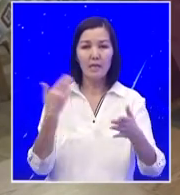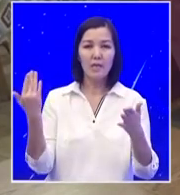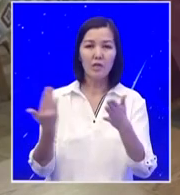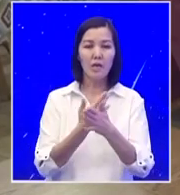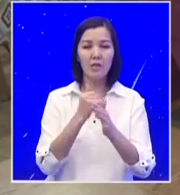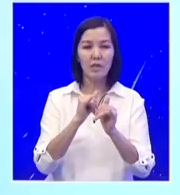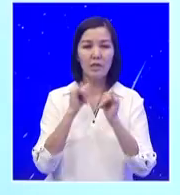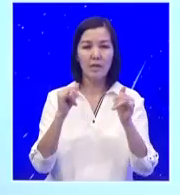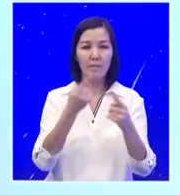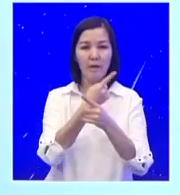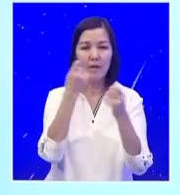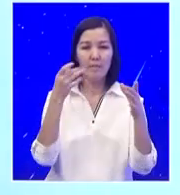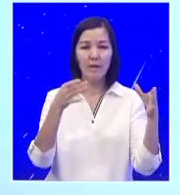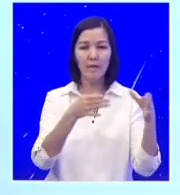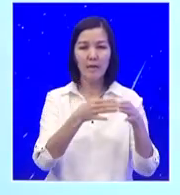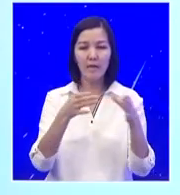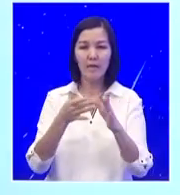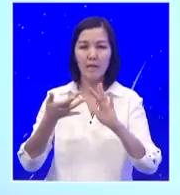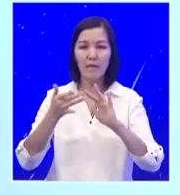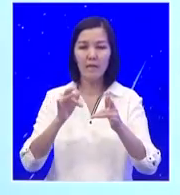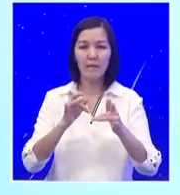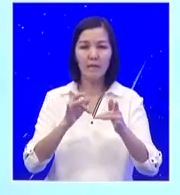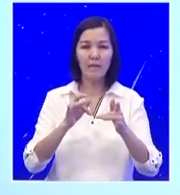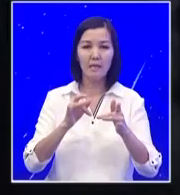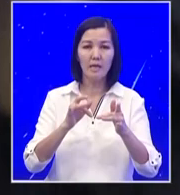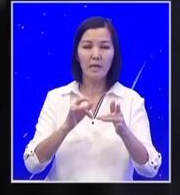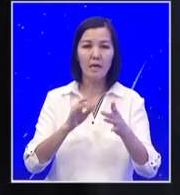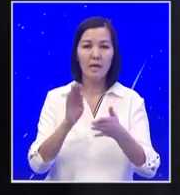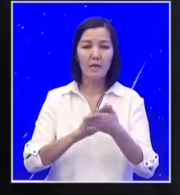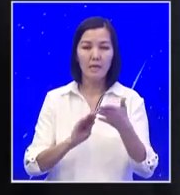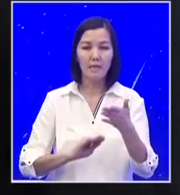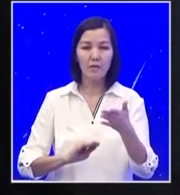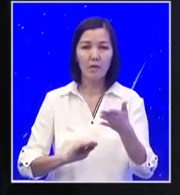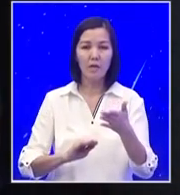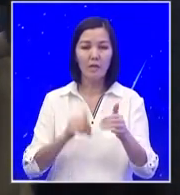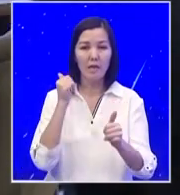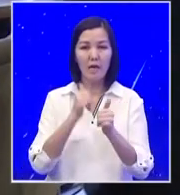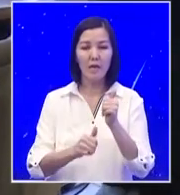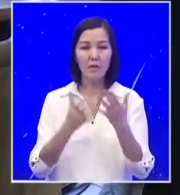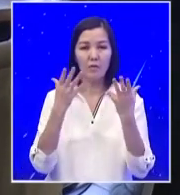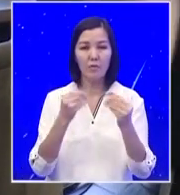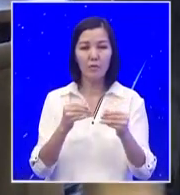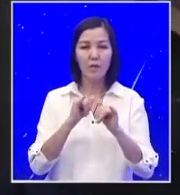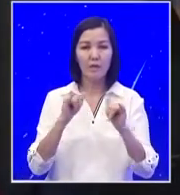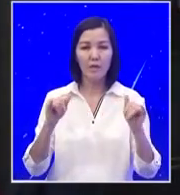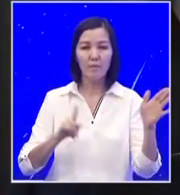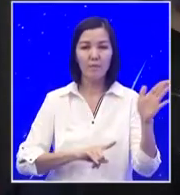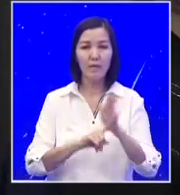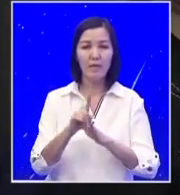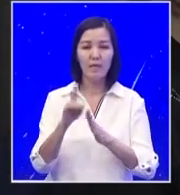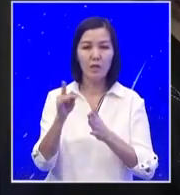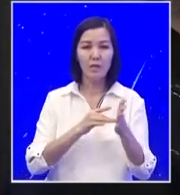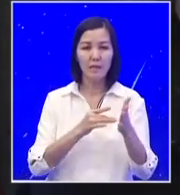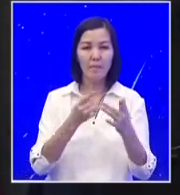қарқын алып, ақпараттық агенттіктер, интернет-порталдар, бақ басылымдары күн өткен сайын дамып келеді. Жылдам ақпарат алу, оны халыққа